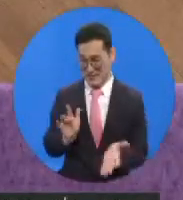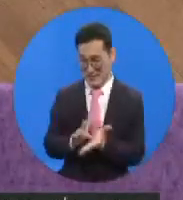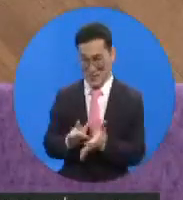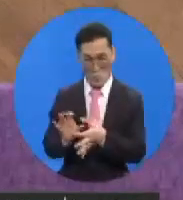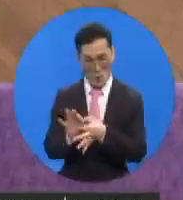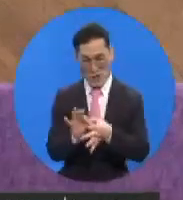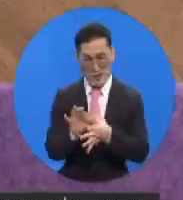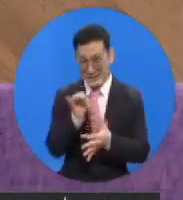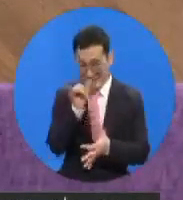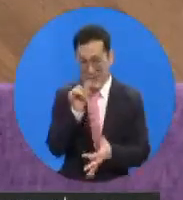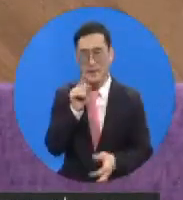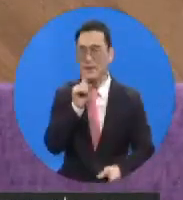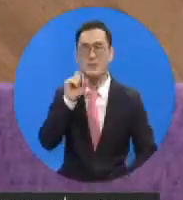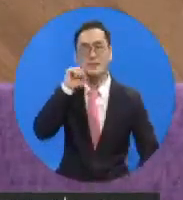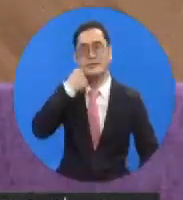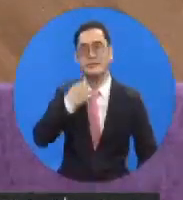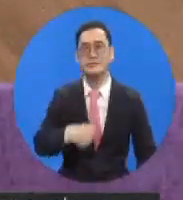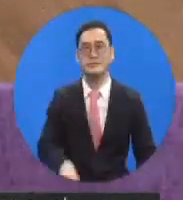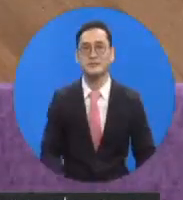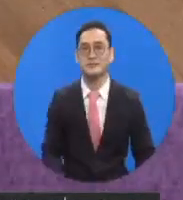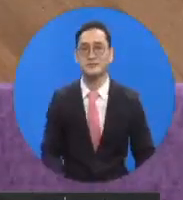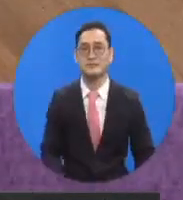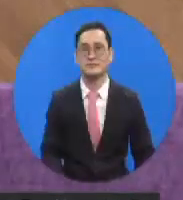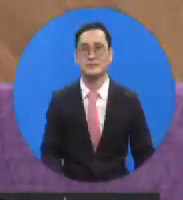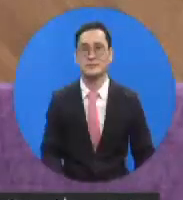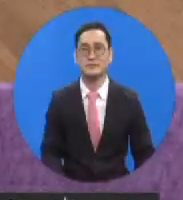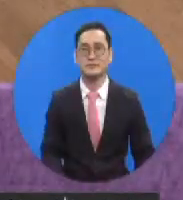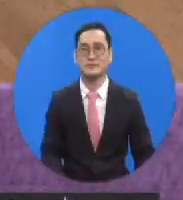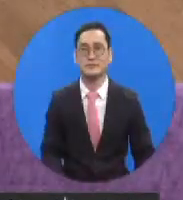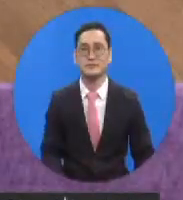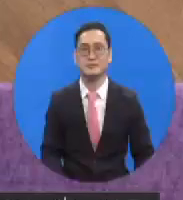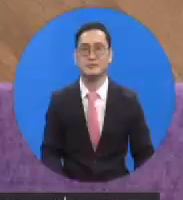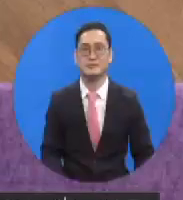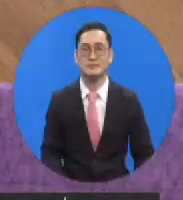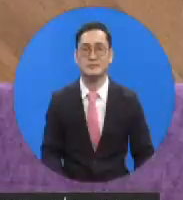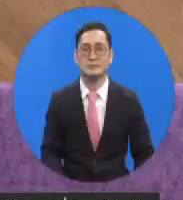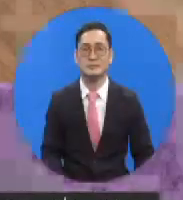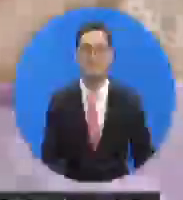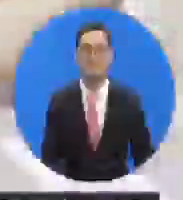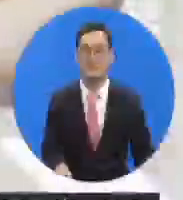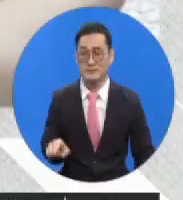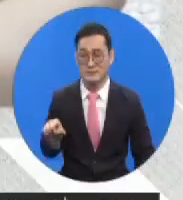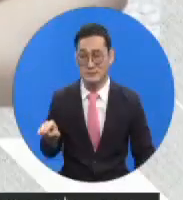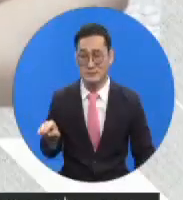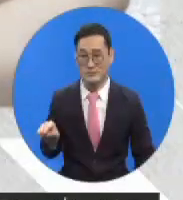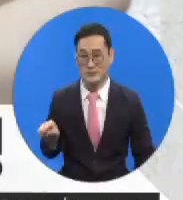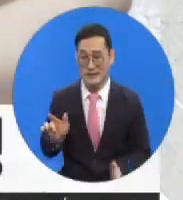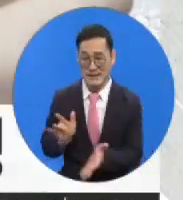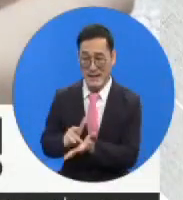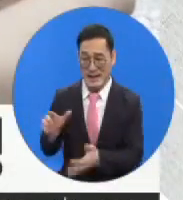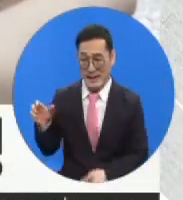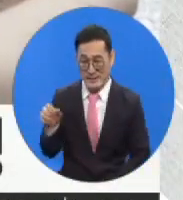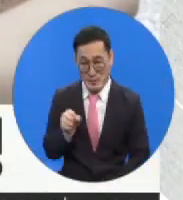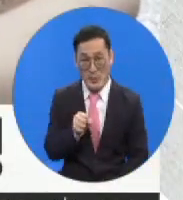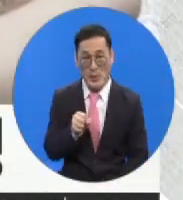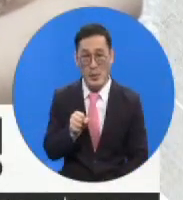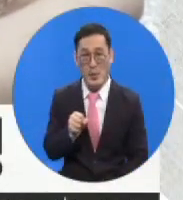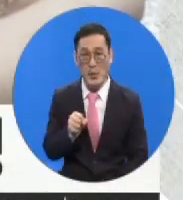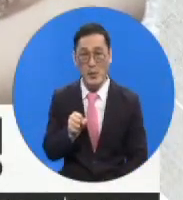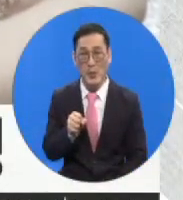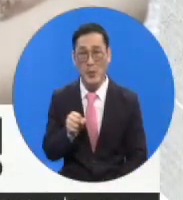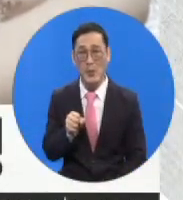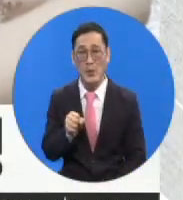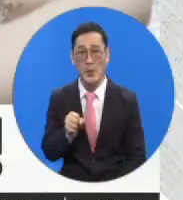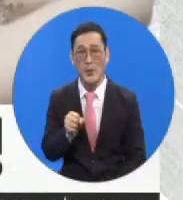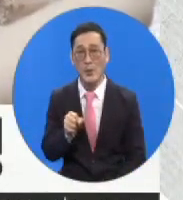만약에 같은 날 뭐 같은 제조회사 같은 라트 번호에서 이런 백신들의 어떤 부작용 이상